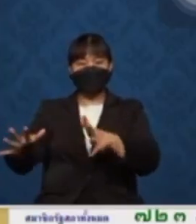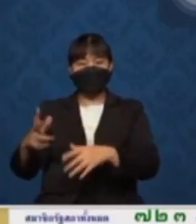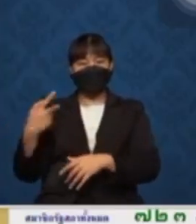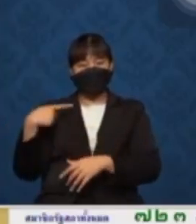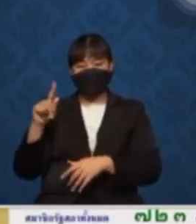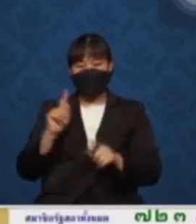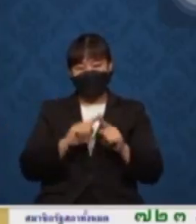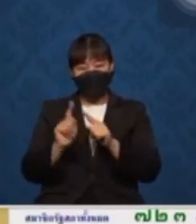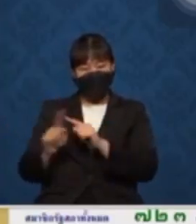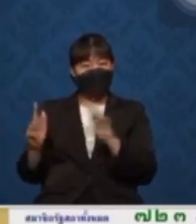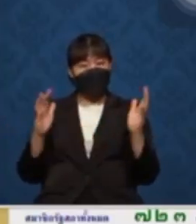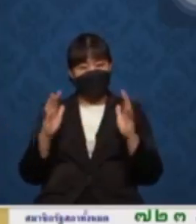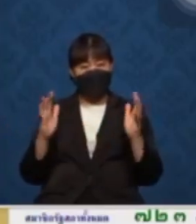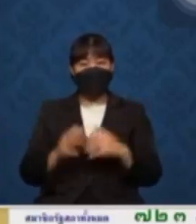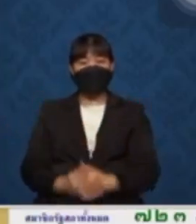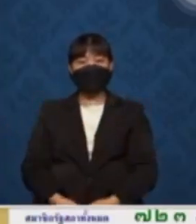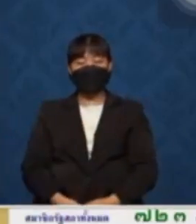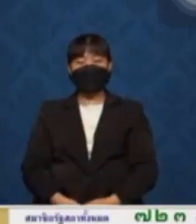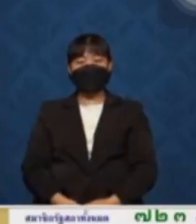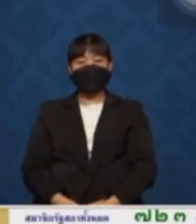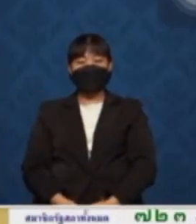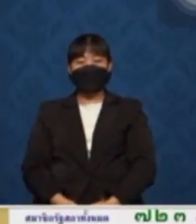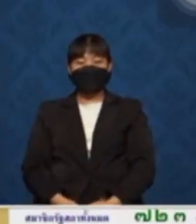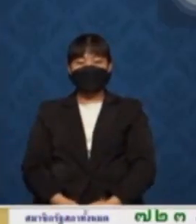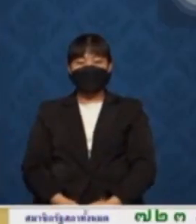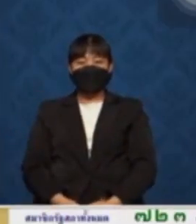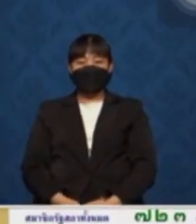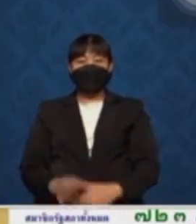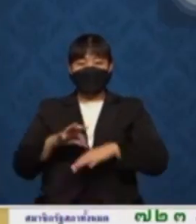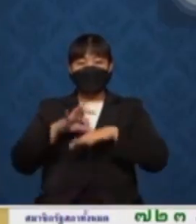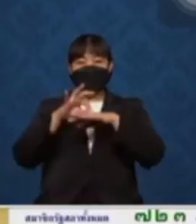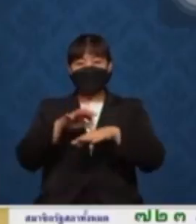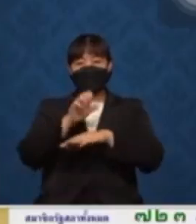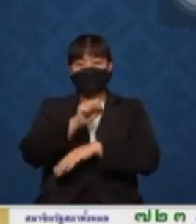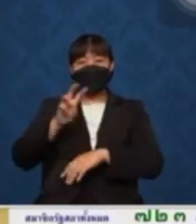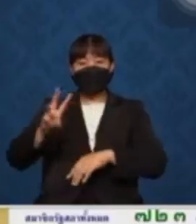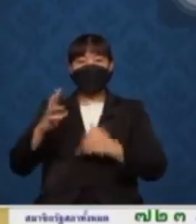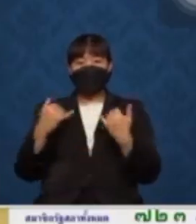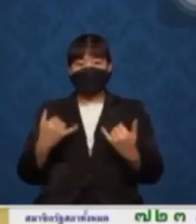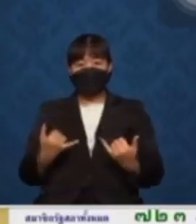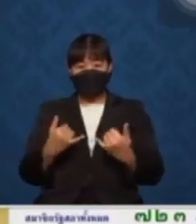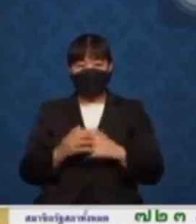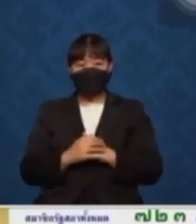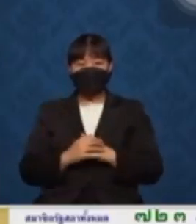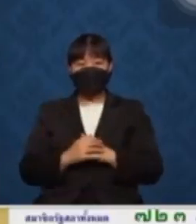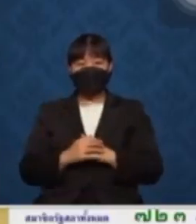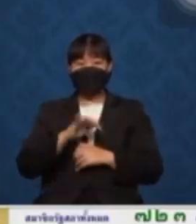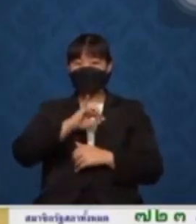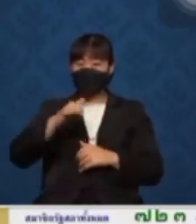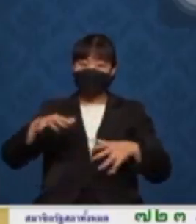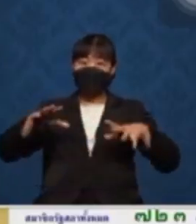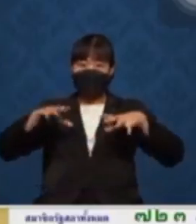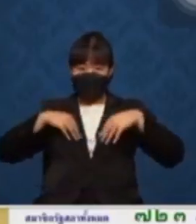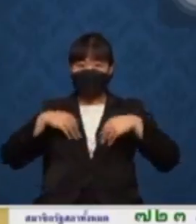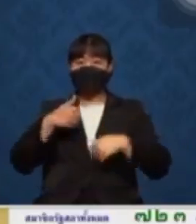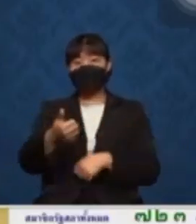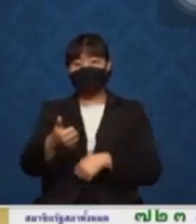ซ้อนหลายท่านที่ดำรงตำแหน่งสมาชิกวุฒิสภาอยู่ในขณะนี้นะครับอาจจะเป็นที่ยอมรับในวงการของท่